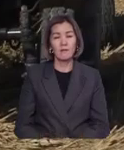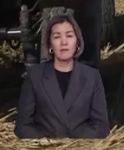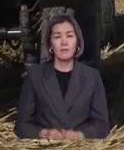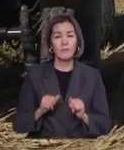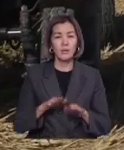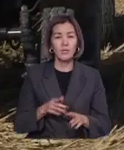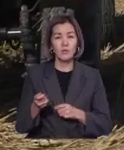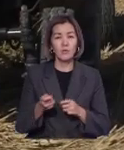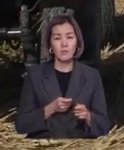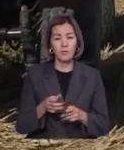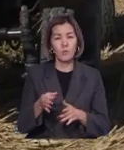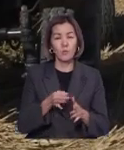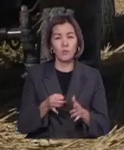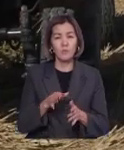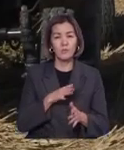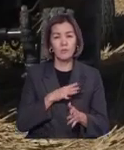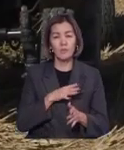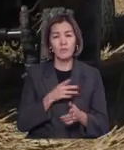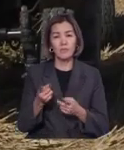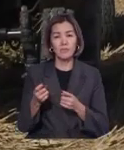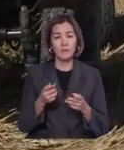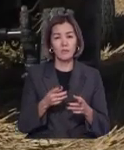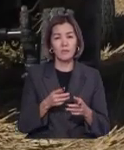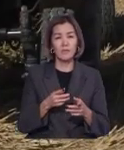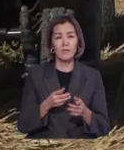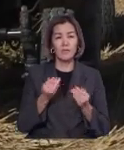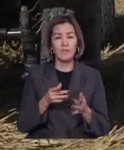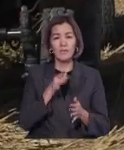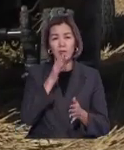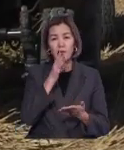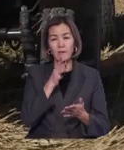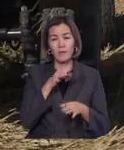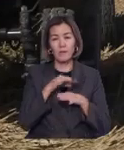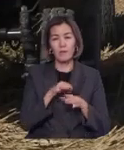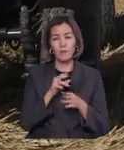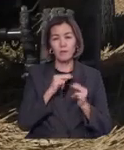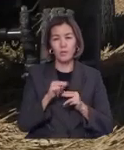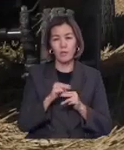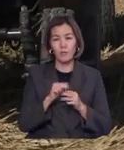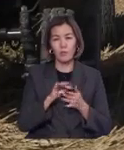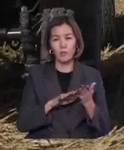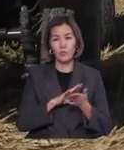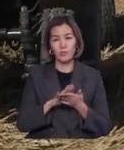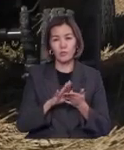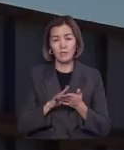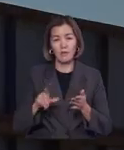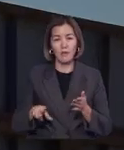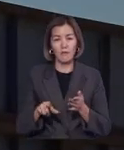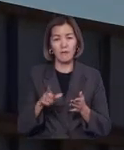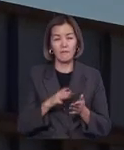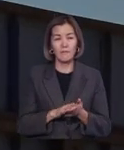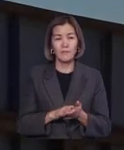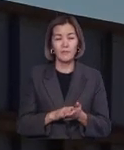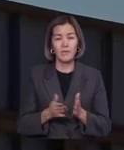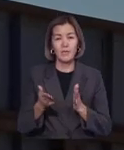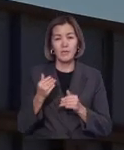решению администрации области были задействованы экскаваторы, и в настоящее время продолжаются работы по очистке каналов. Ранняя весна